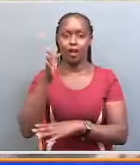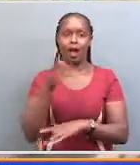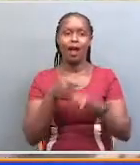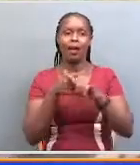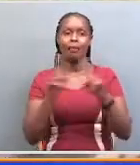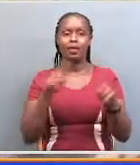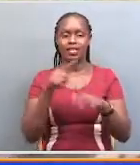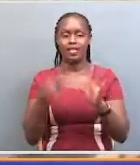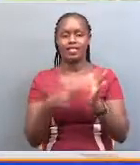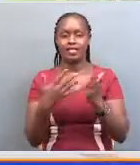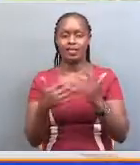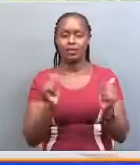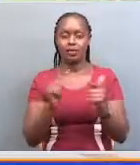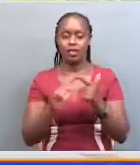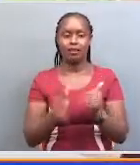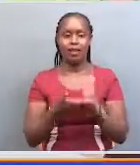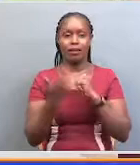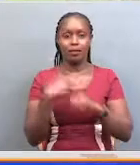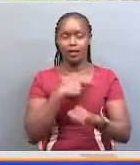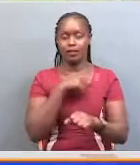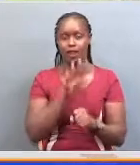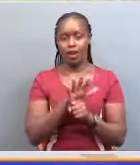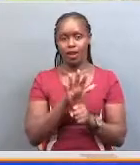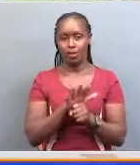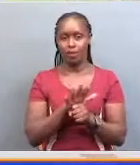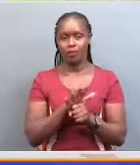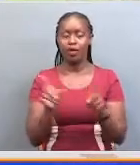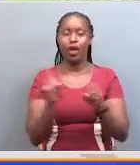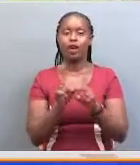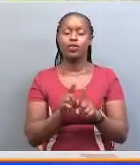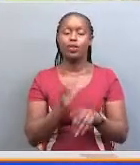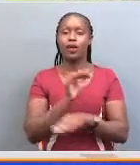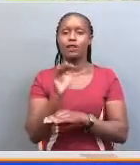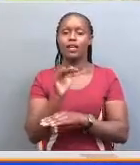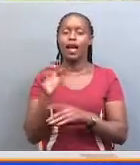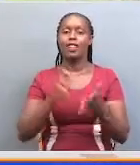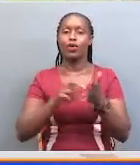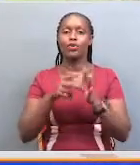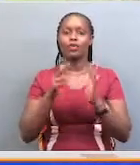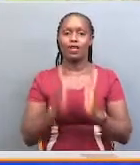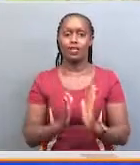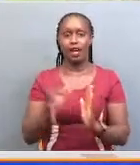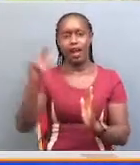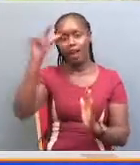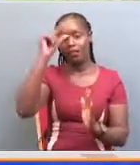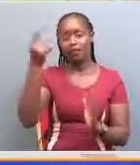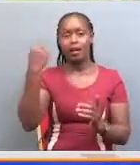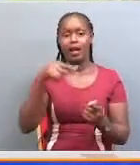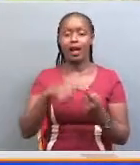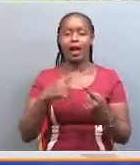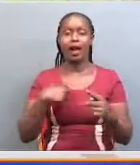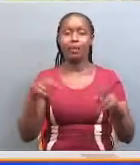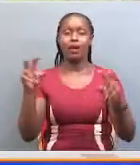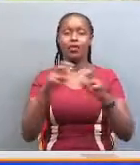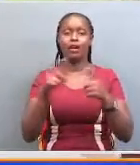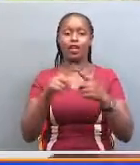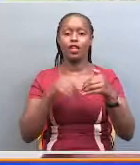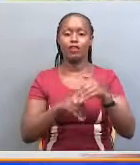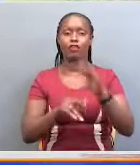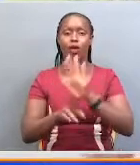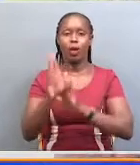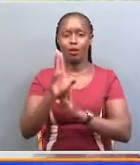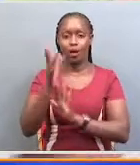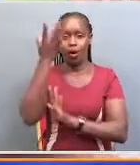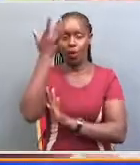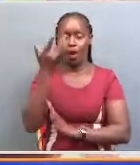daraja ambayo imetusaidia sana. Tunaomba hata mwenye alijenga hapa, contractor, serikali waweze kuangalia na kufuatilia, maana hii